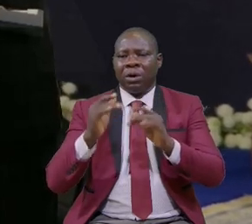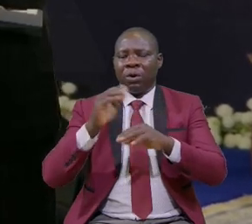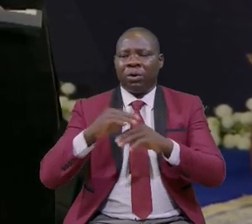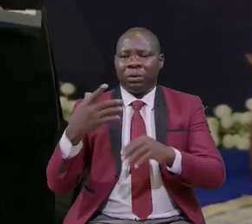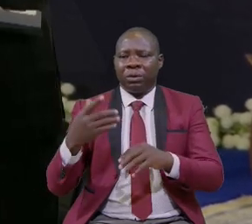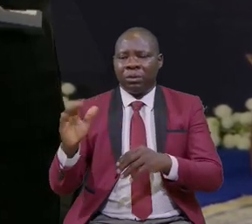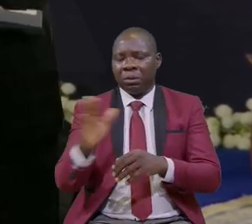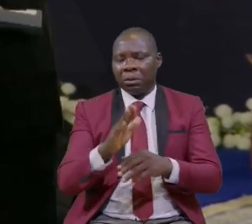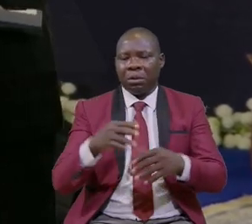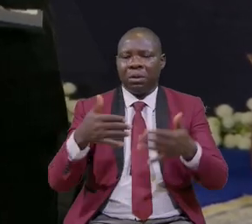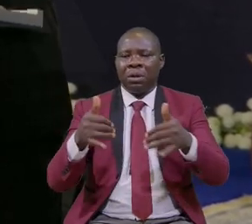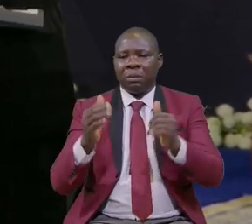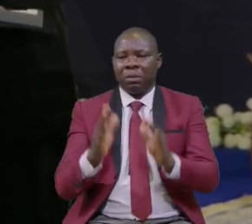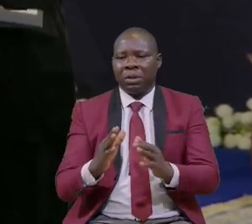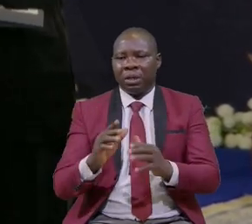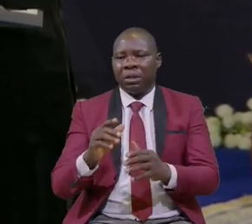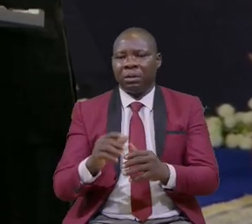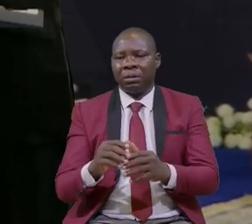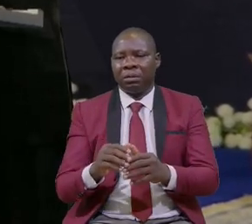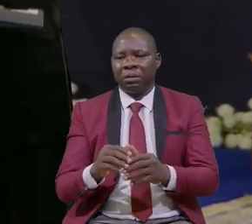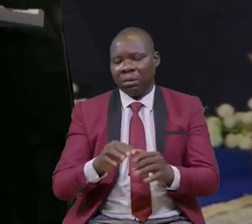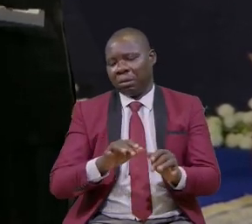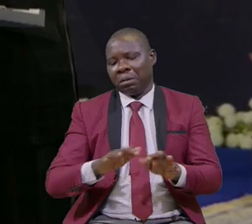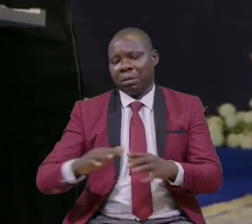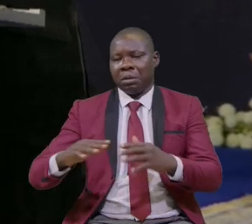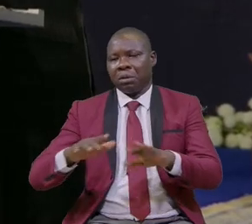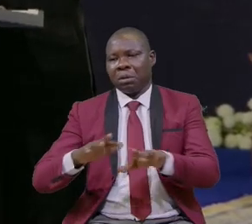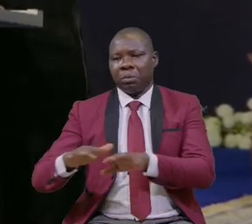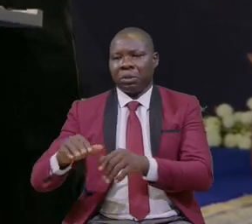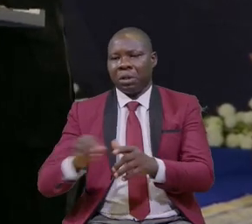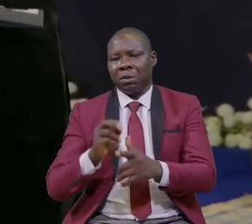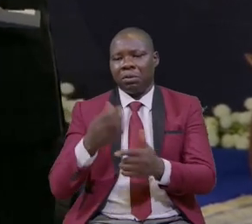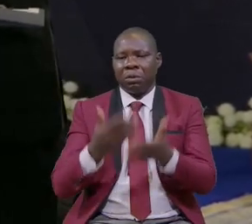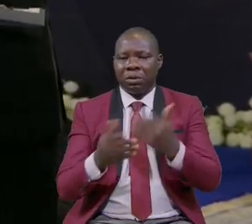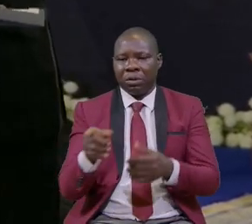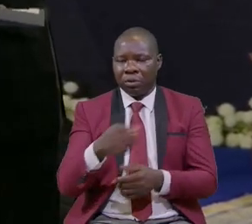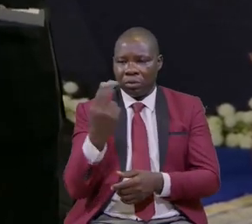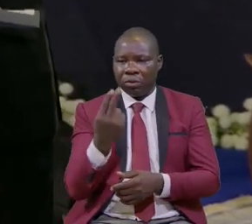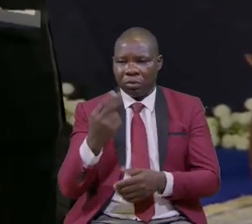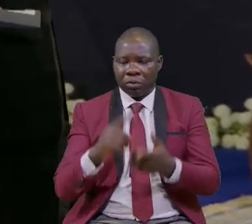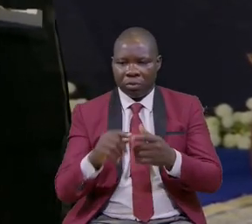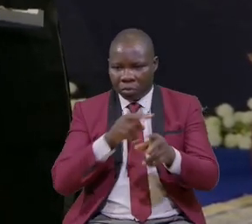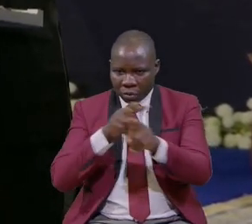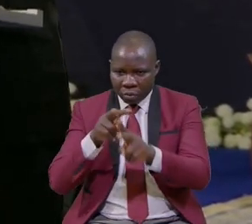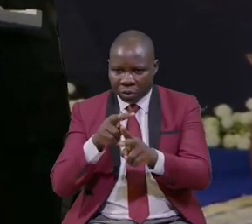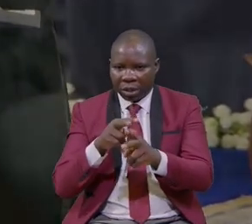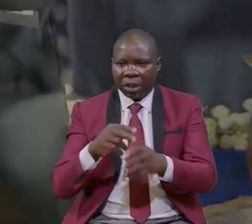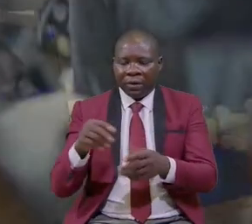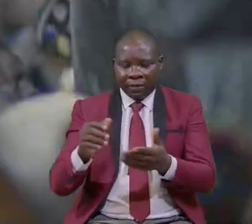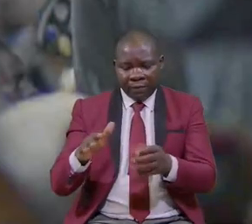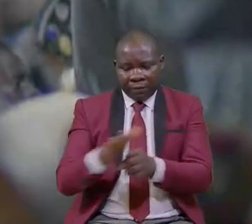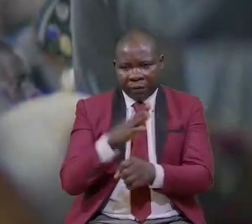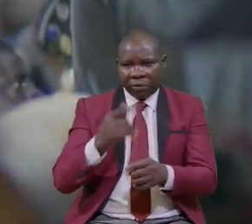Cliquez dessus et une page va s'afficher, un formulaire va s'afficher que vous allez bien vouloir